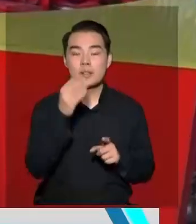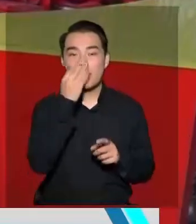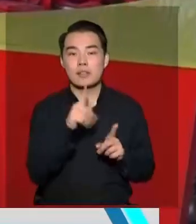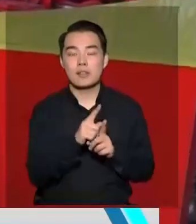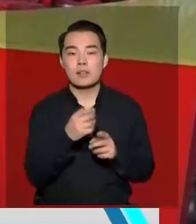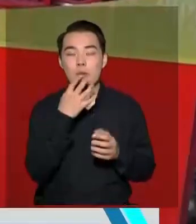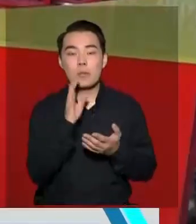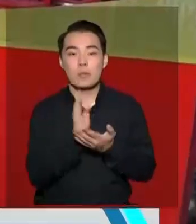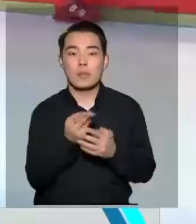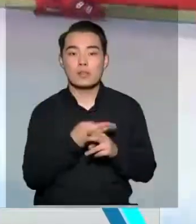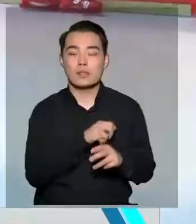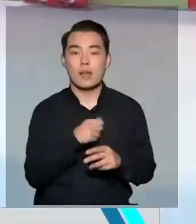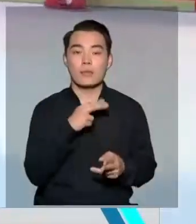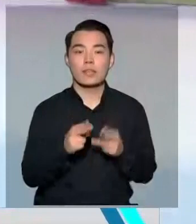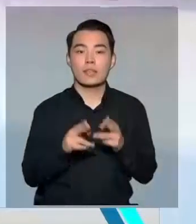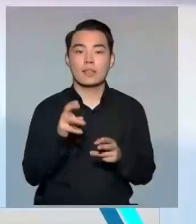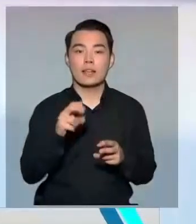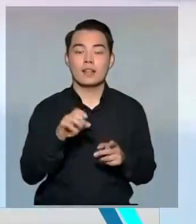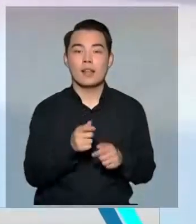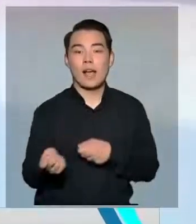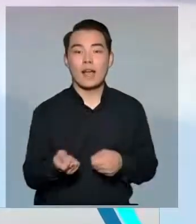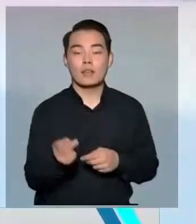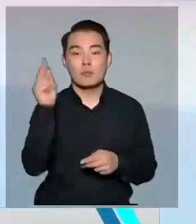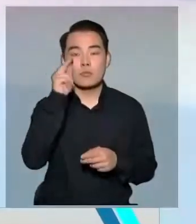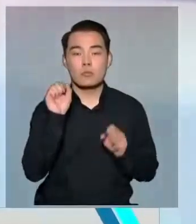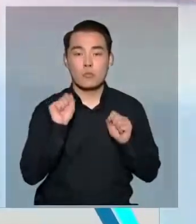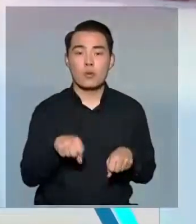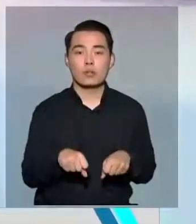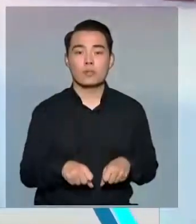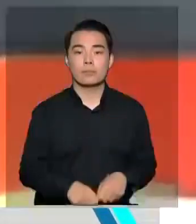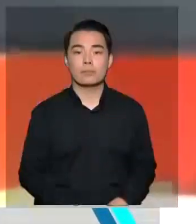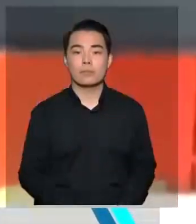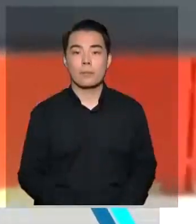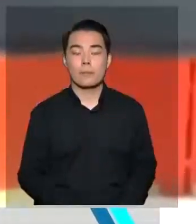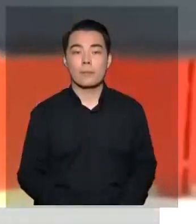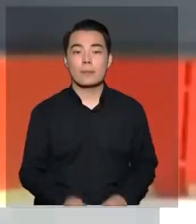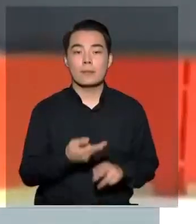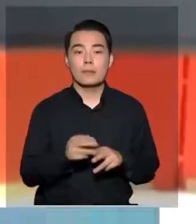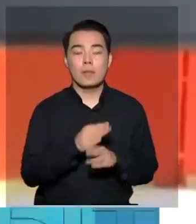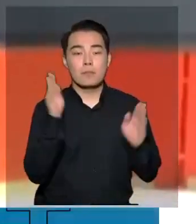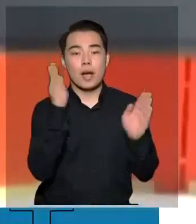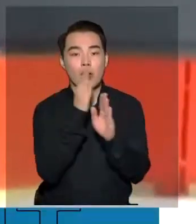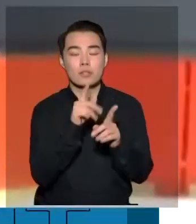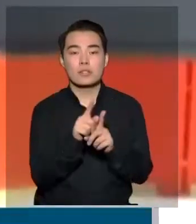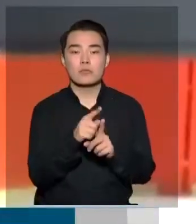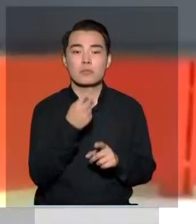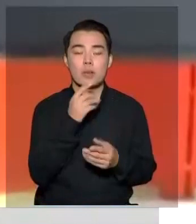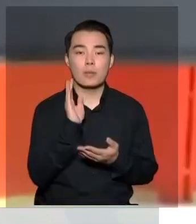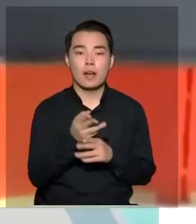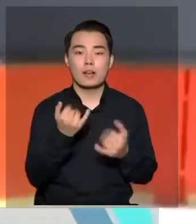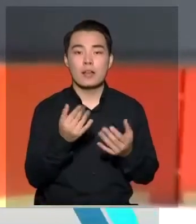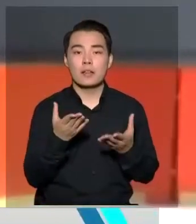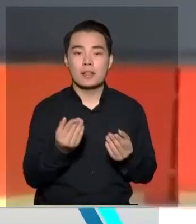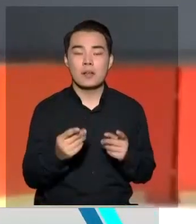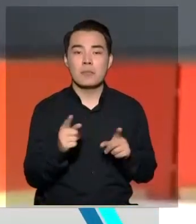Мұнда мәнерлеп сырғануға керлинг немесе хоккей ойнап үйренуге де ыңғайлы. Құлсарда ауырайы деген өте қиын. Қарды қар